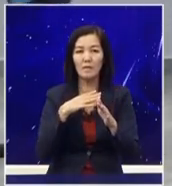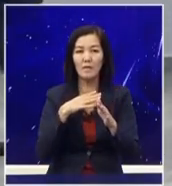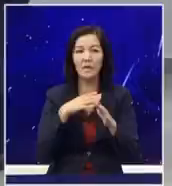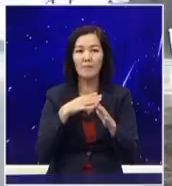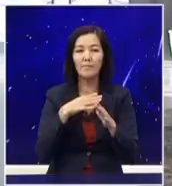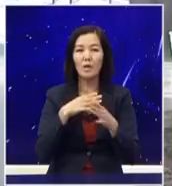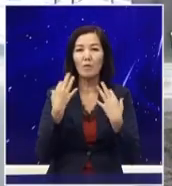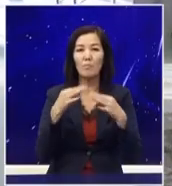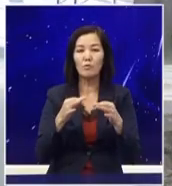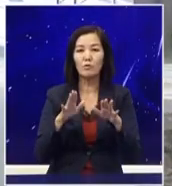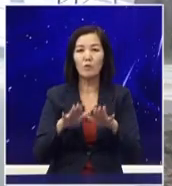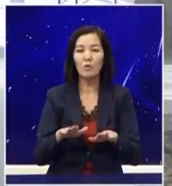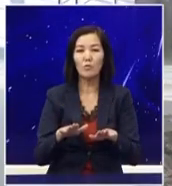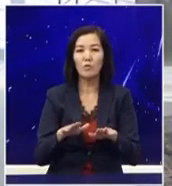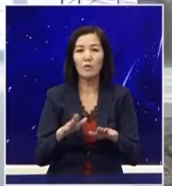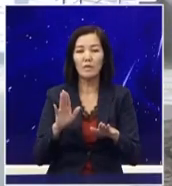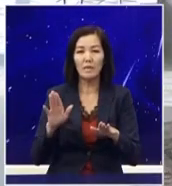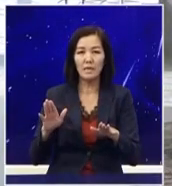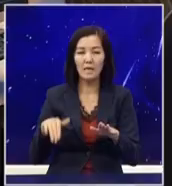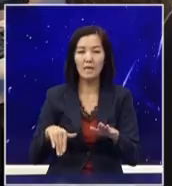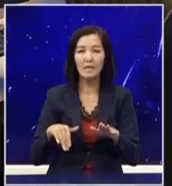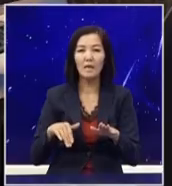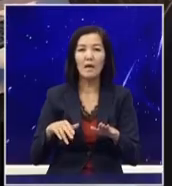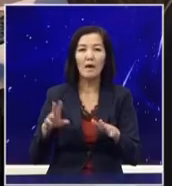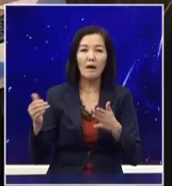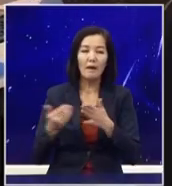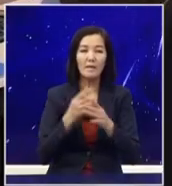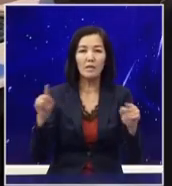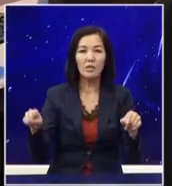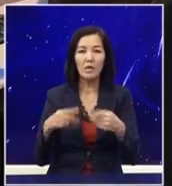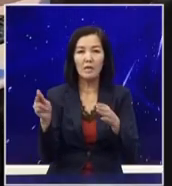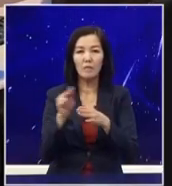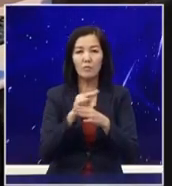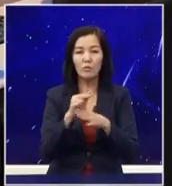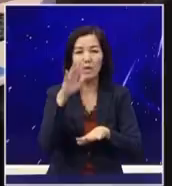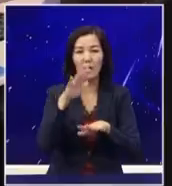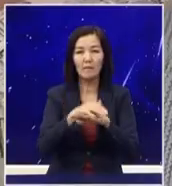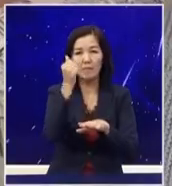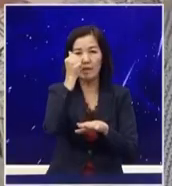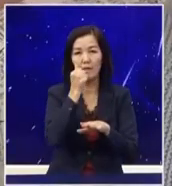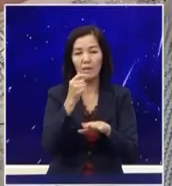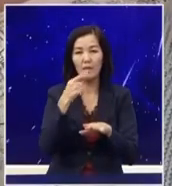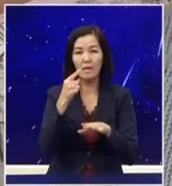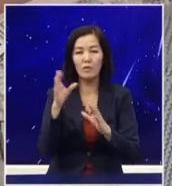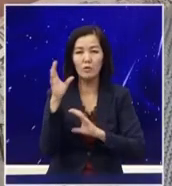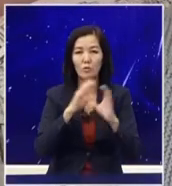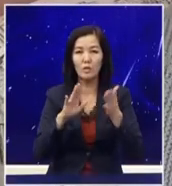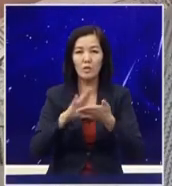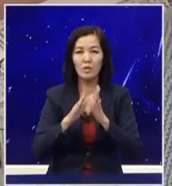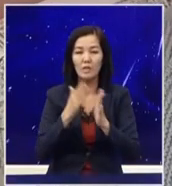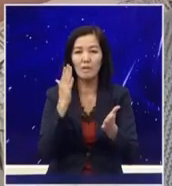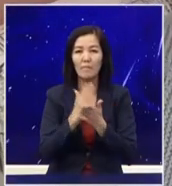ғасыр қаңырап тұрып, кейін кәдеге жаратқан әкімге ризашылығын білдірді. Ал студенттер үйінің тұрғындарына осындай жағдай